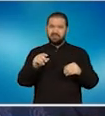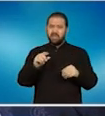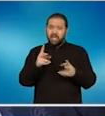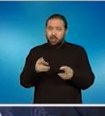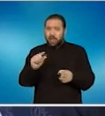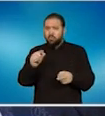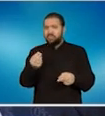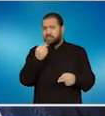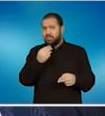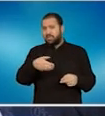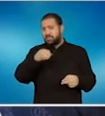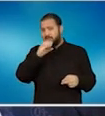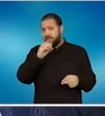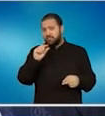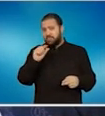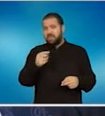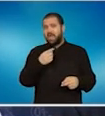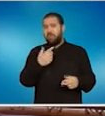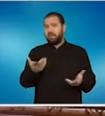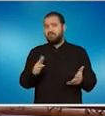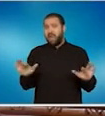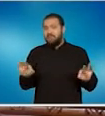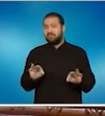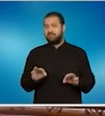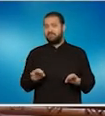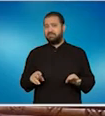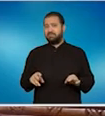Da, există mărturii despre Părintele Galeriu și